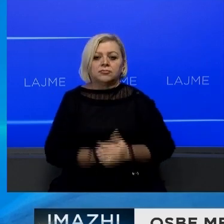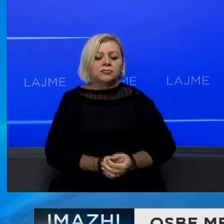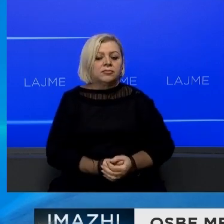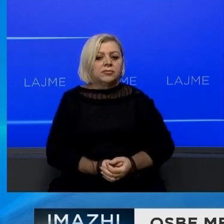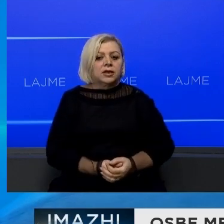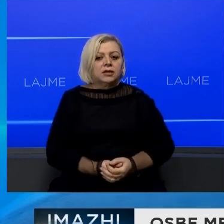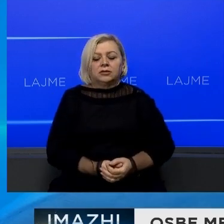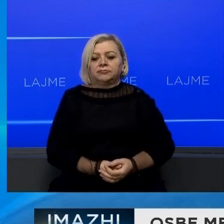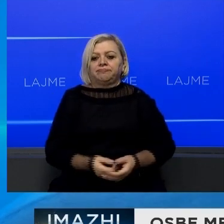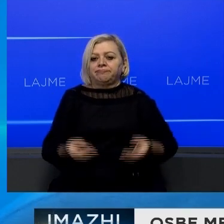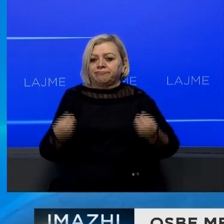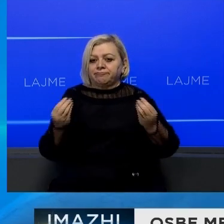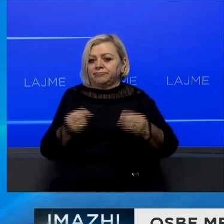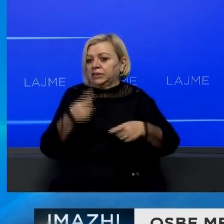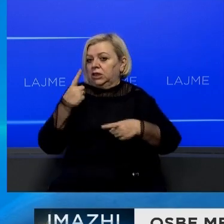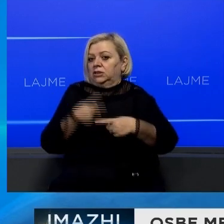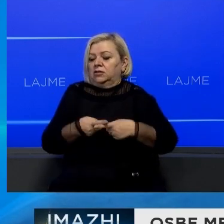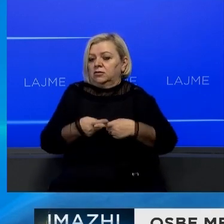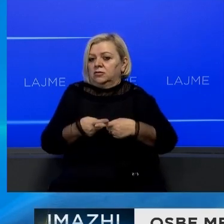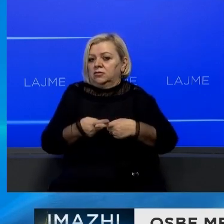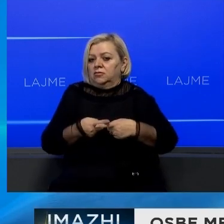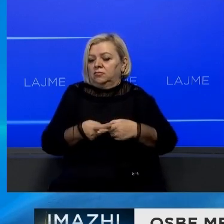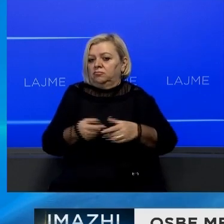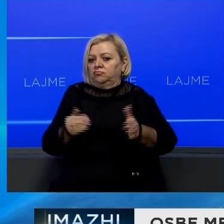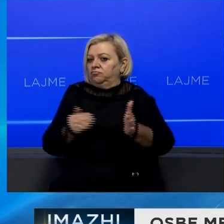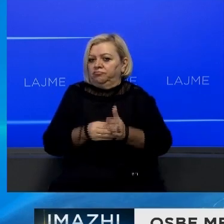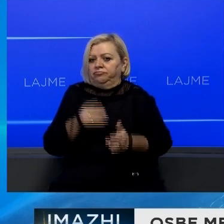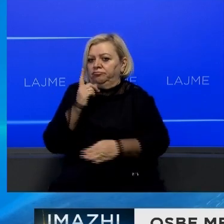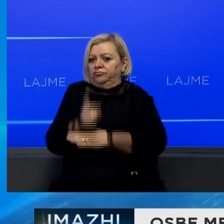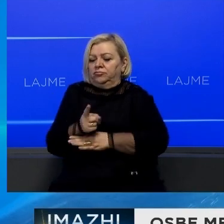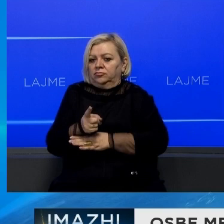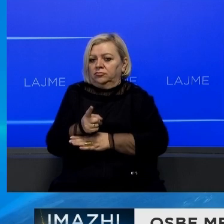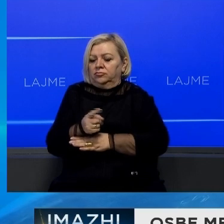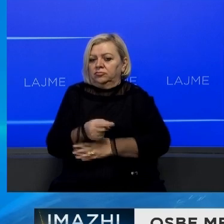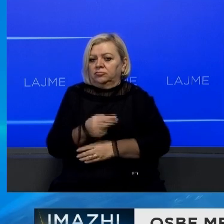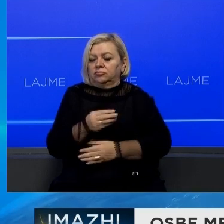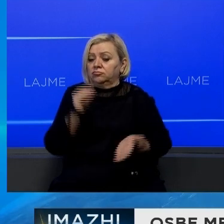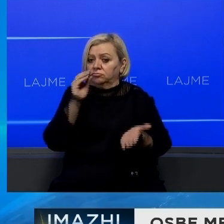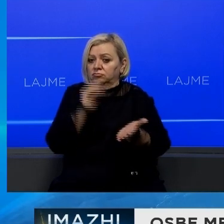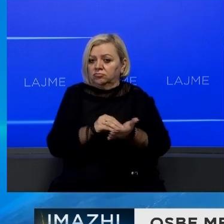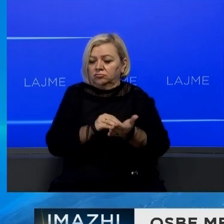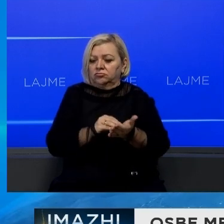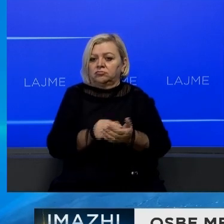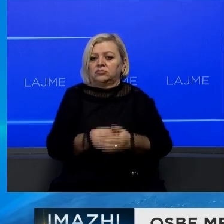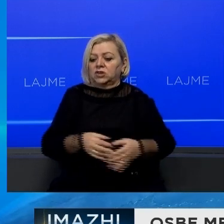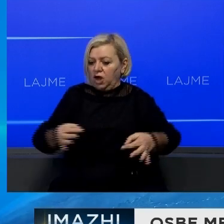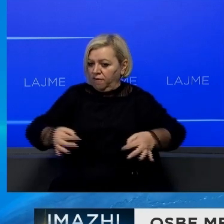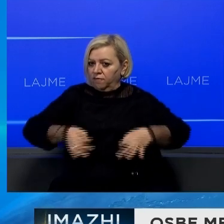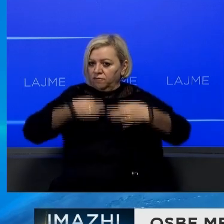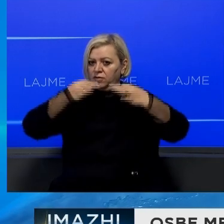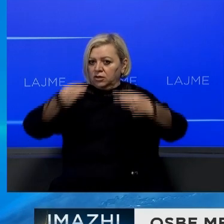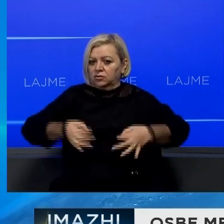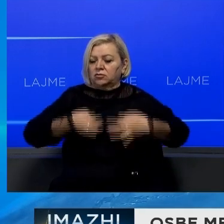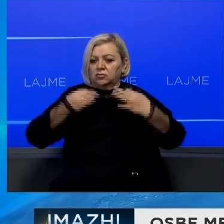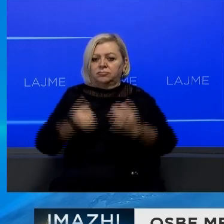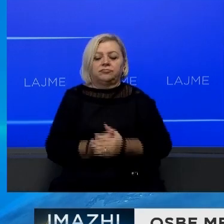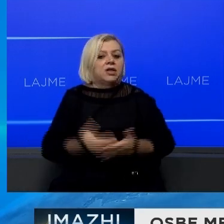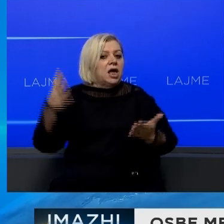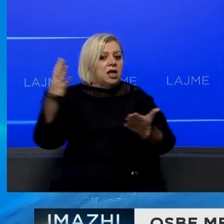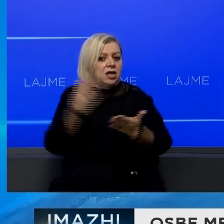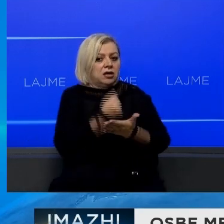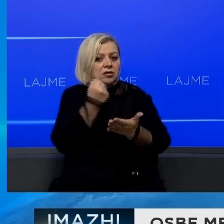është absolutisht e sakt, edhe e duhur që të shënohet, që të festohen pra